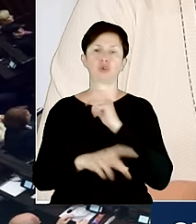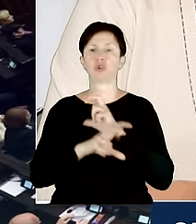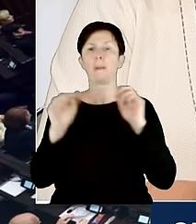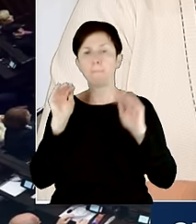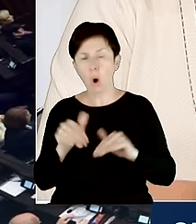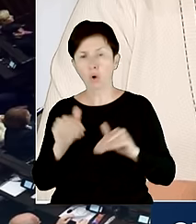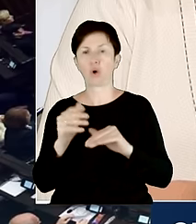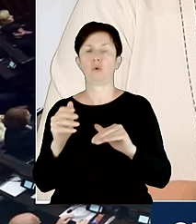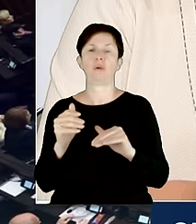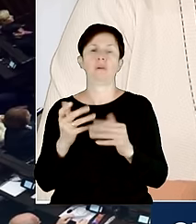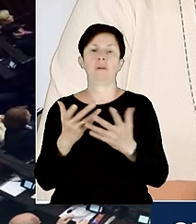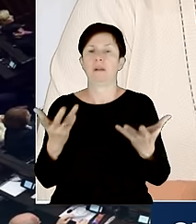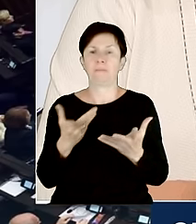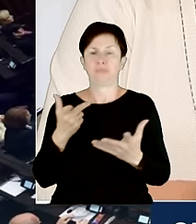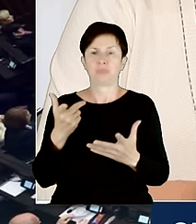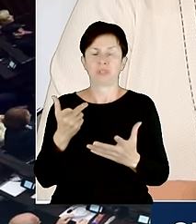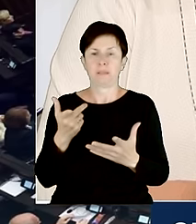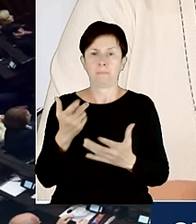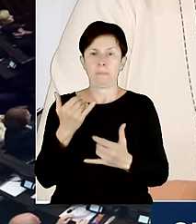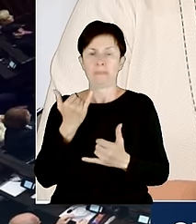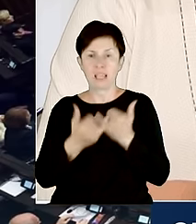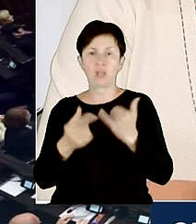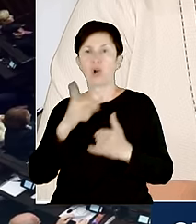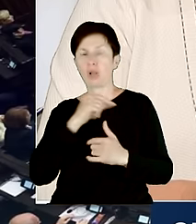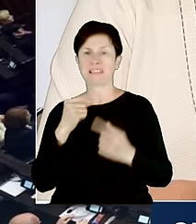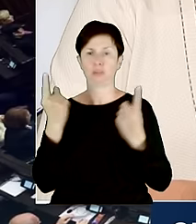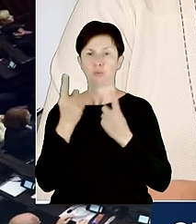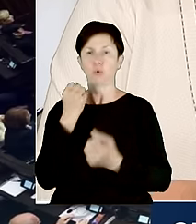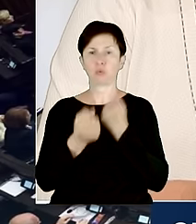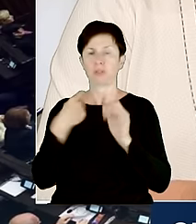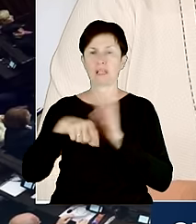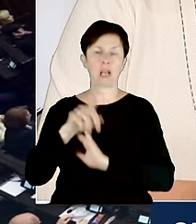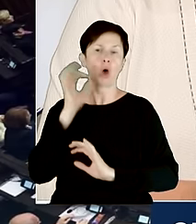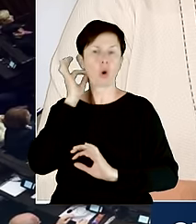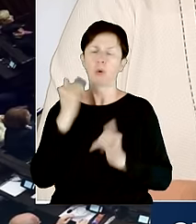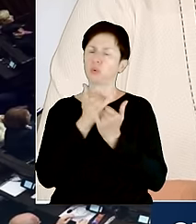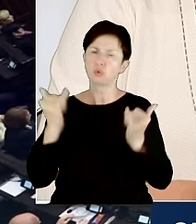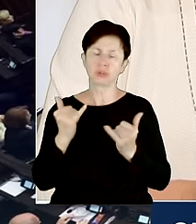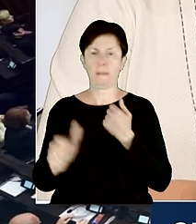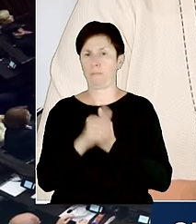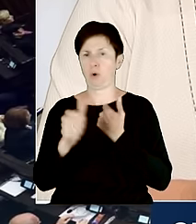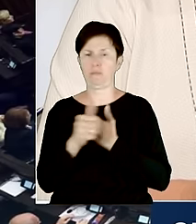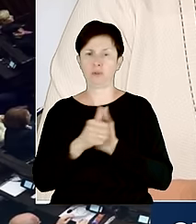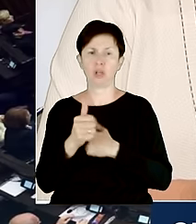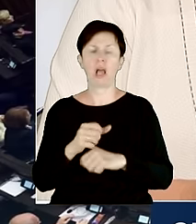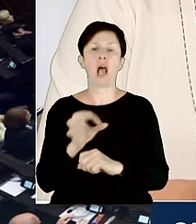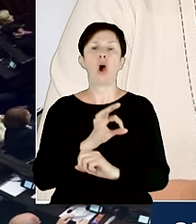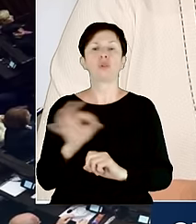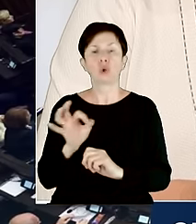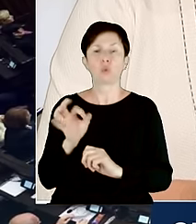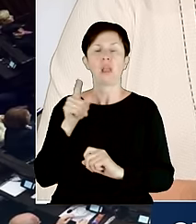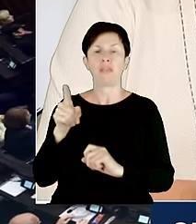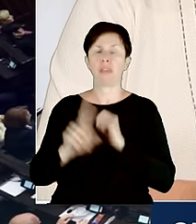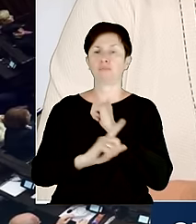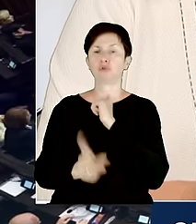ciążę. Jeżeli zdarzy się sytuacja trudna dla kobiety z różnych względów, a szczególnie te przypadki, gdzie ta ciąża jest